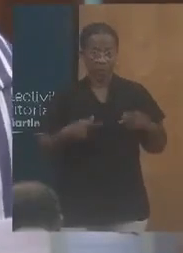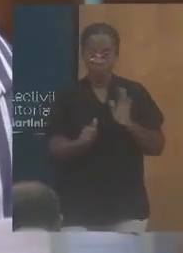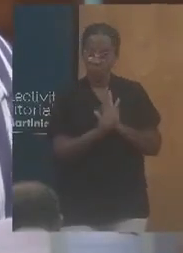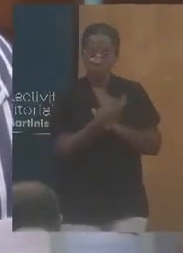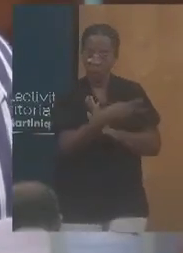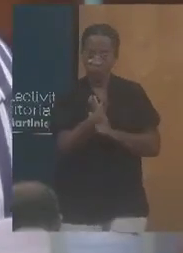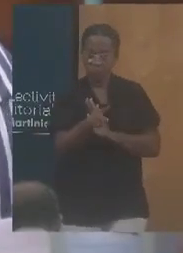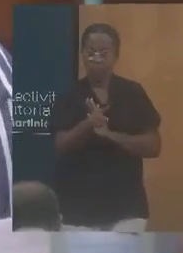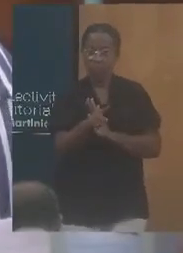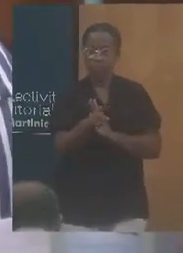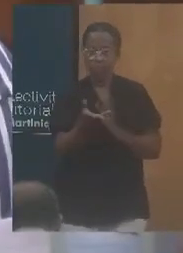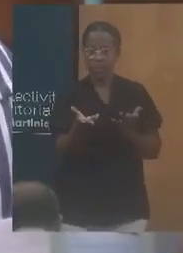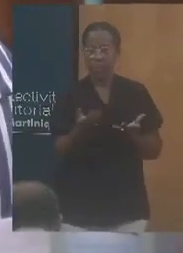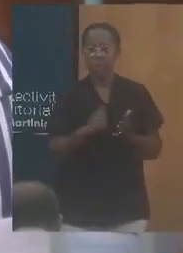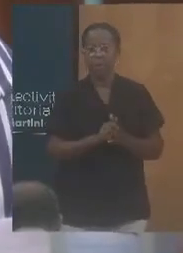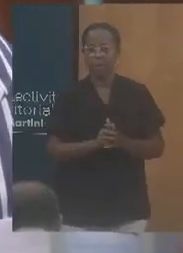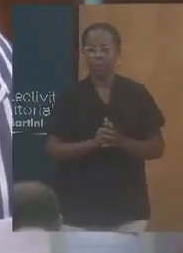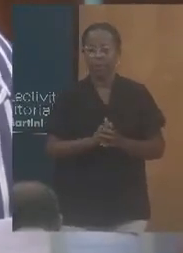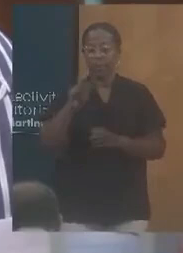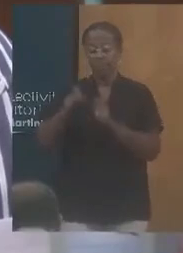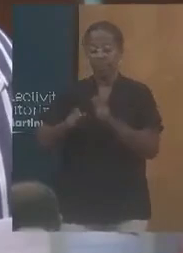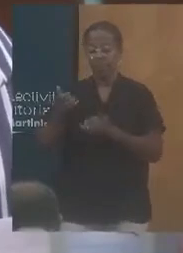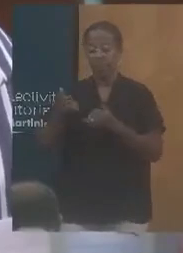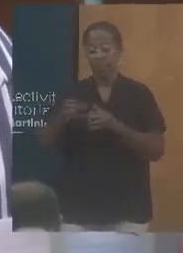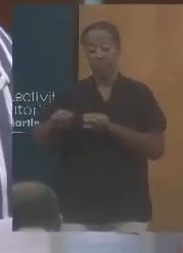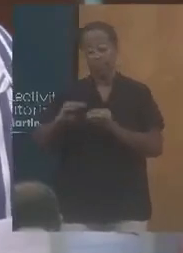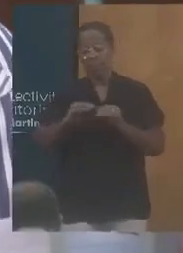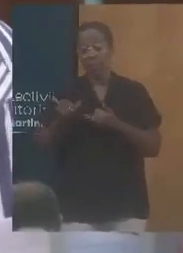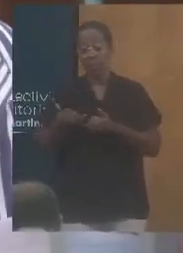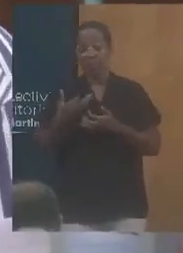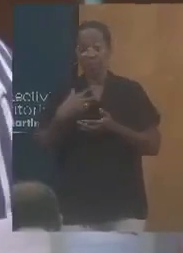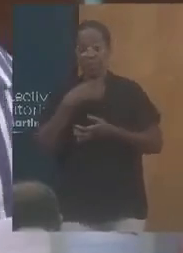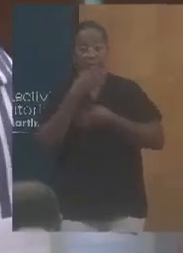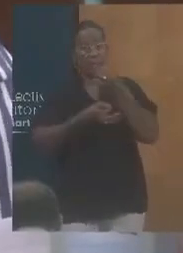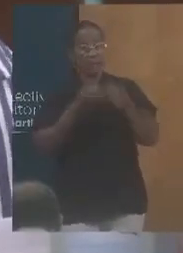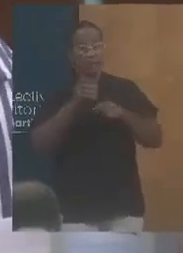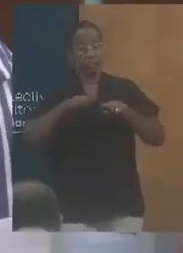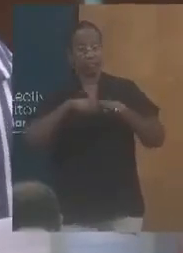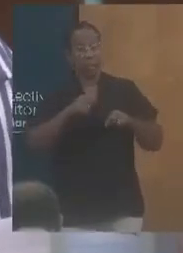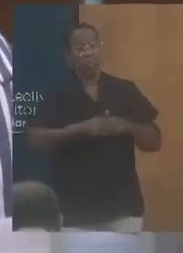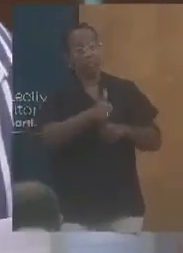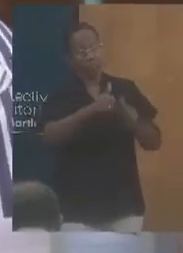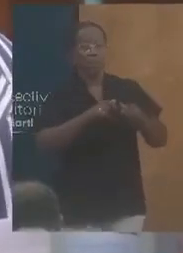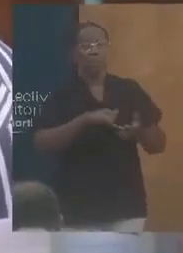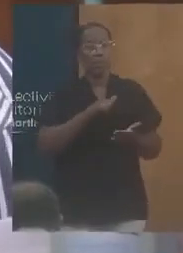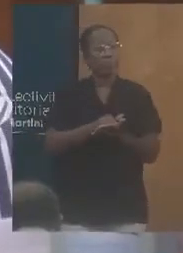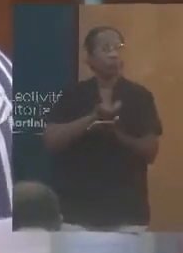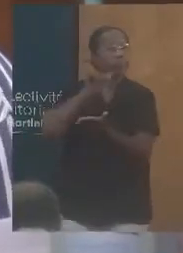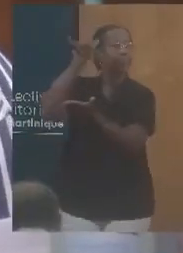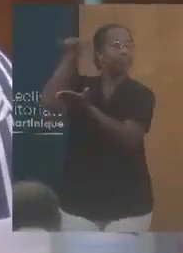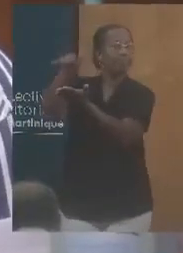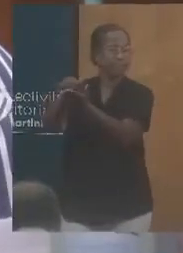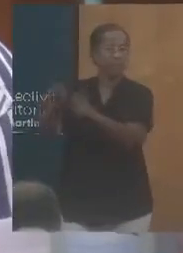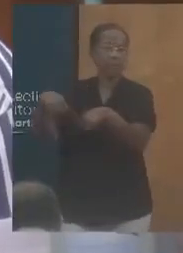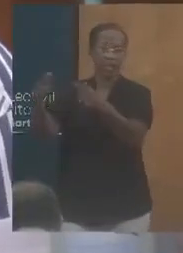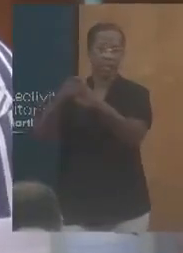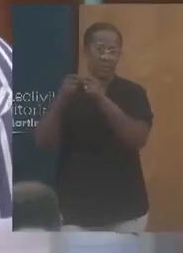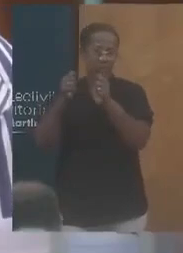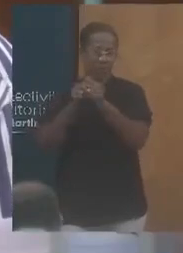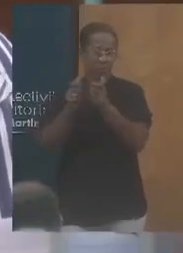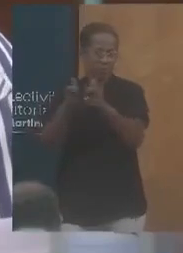prendre les paroles du peuple ici et d'aller, de faire 7000 km et aller discuter avec le